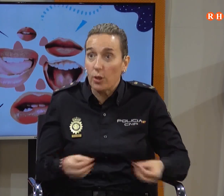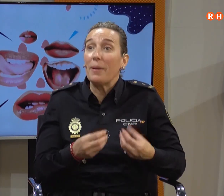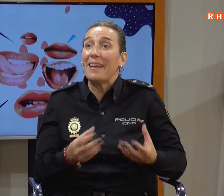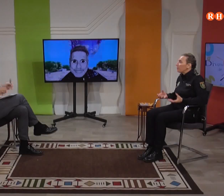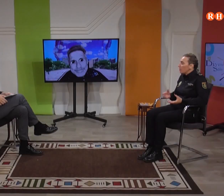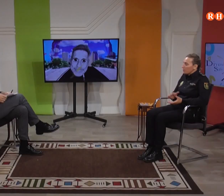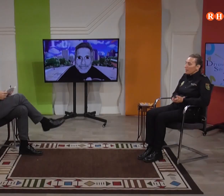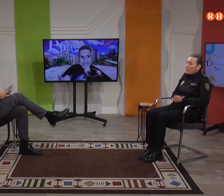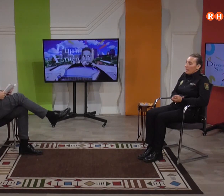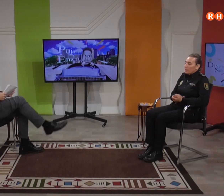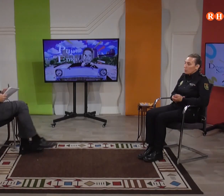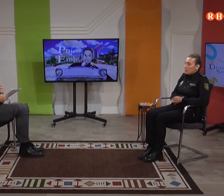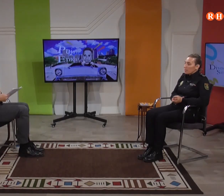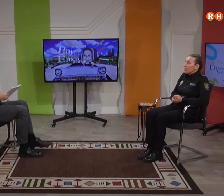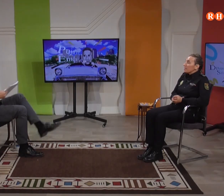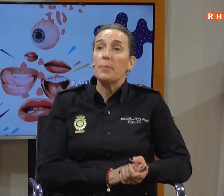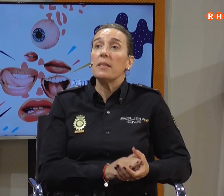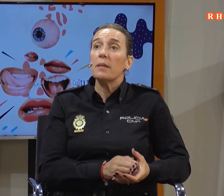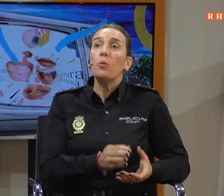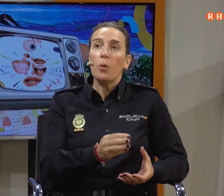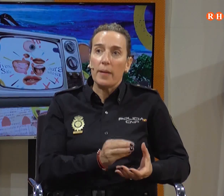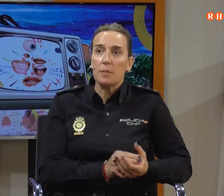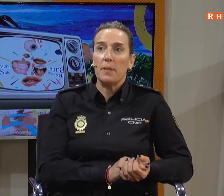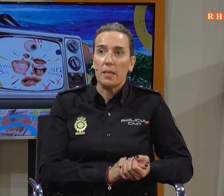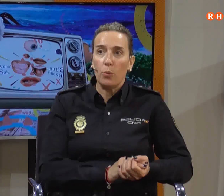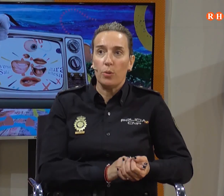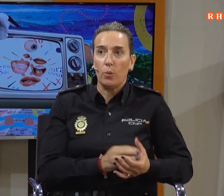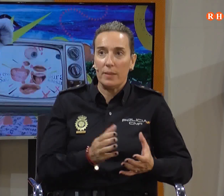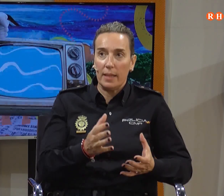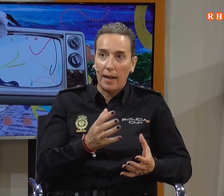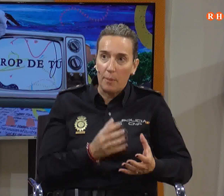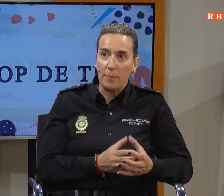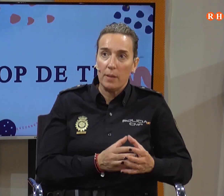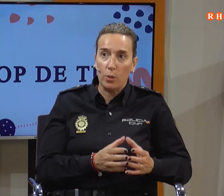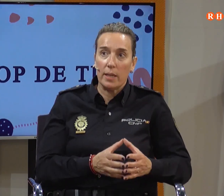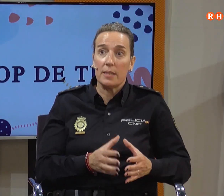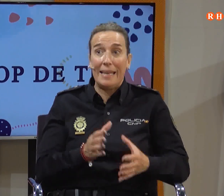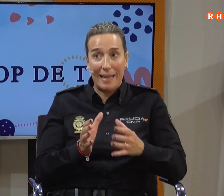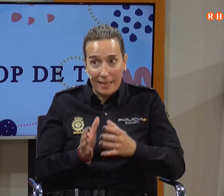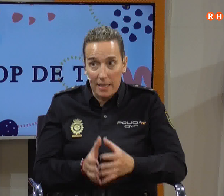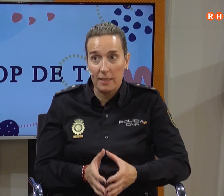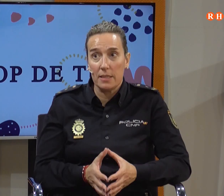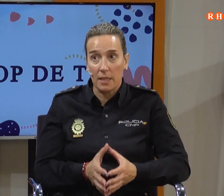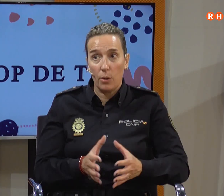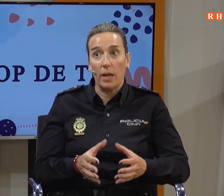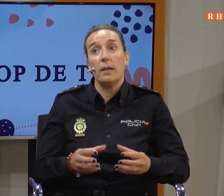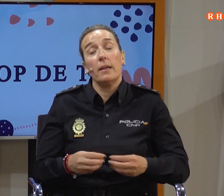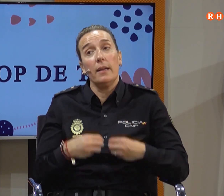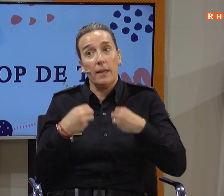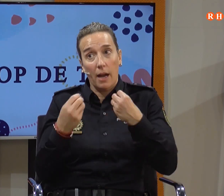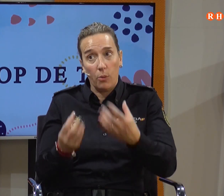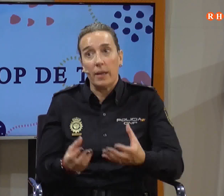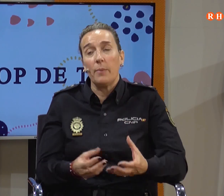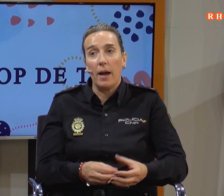objectes, el que venem, sí, no? Sí. Entonces, sempre tindrem un comerç més segur quan tinguem el que és la caixa registradora